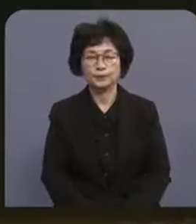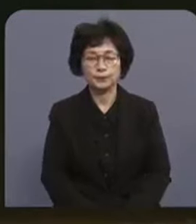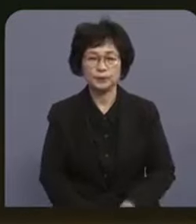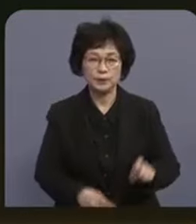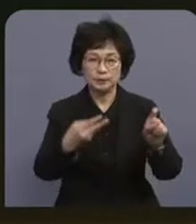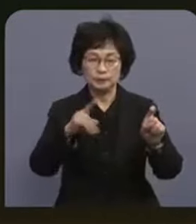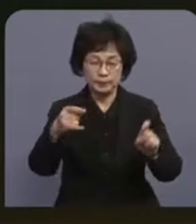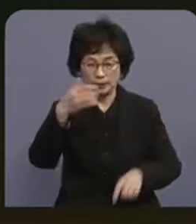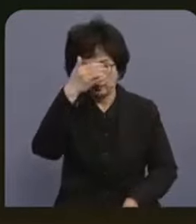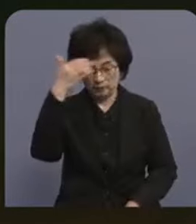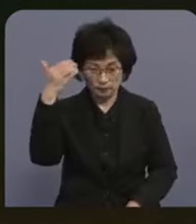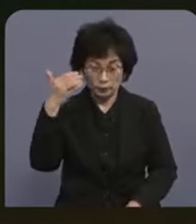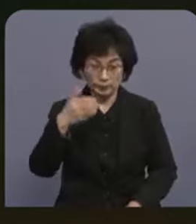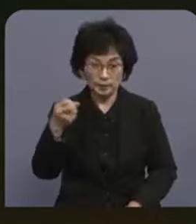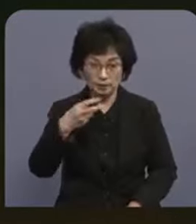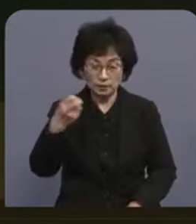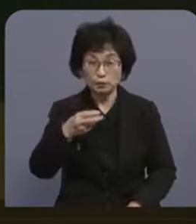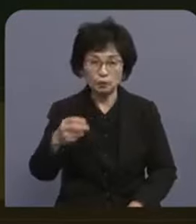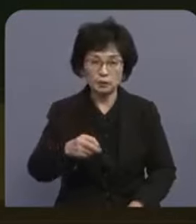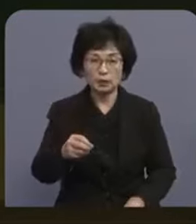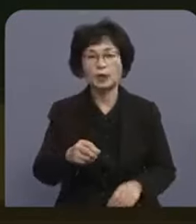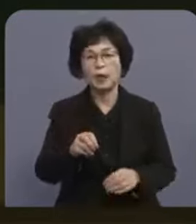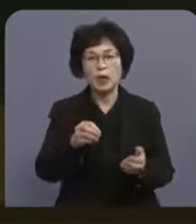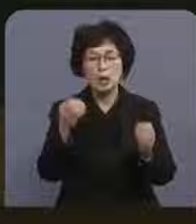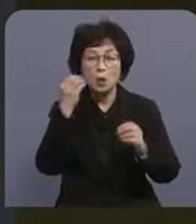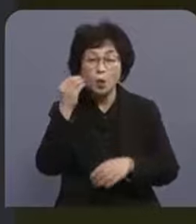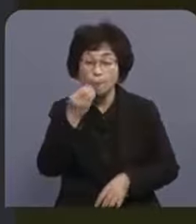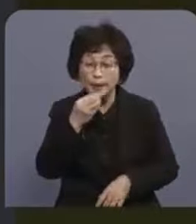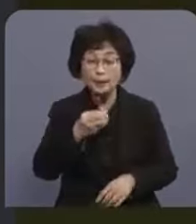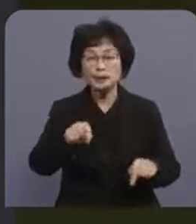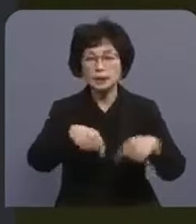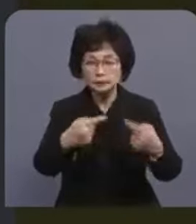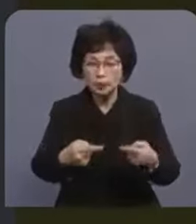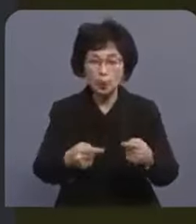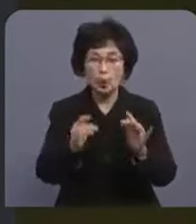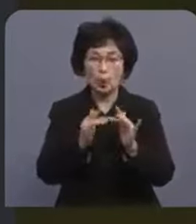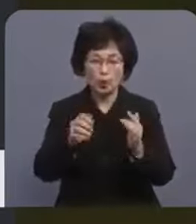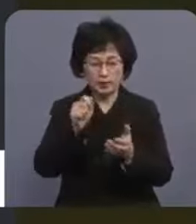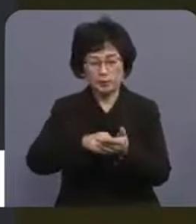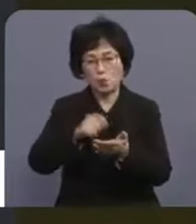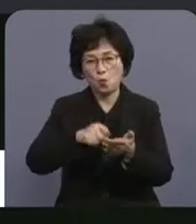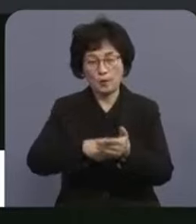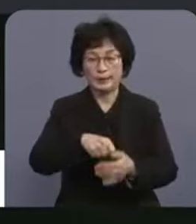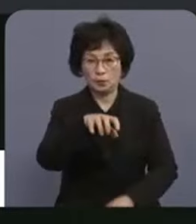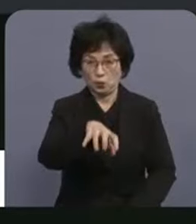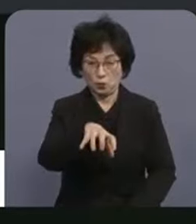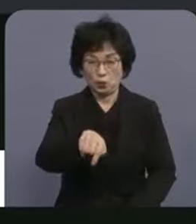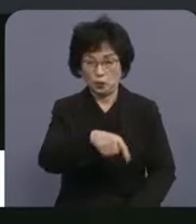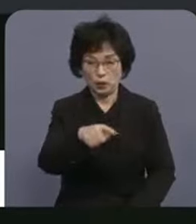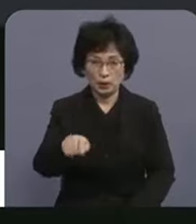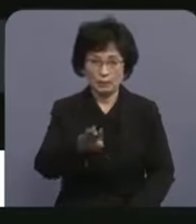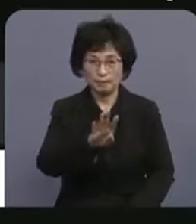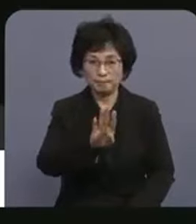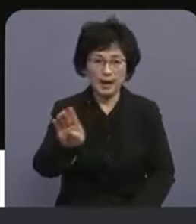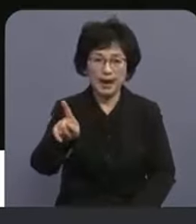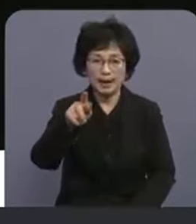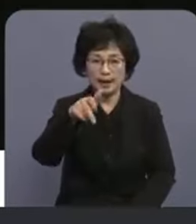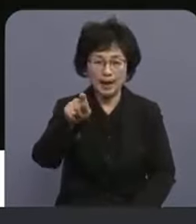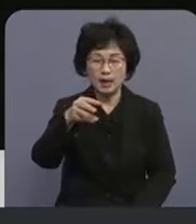10대 청소년이 자주 찾는 SNS의 한 커뮤니티, 실은 온라인 도박장입니다. 바카라 등 각